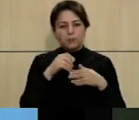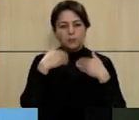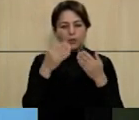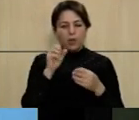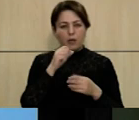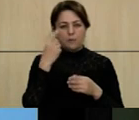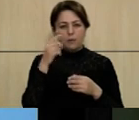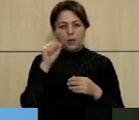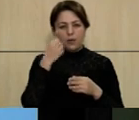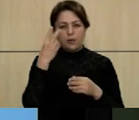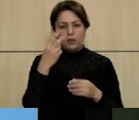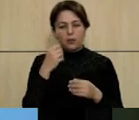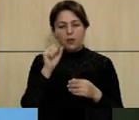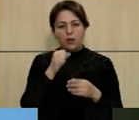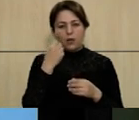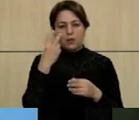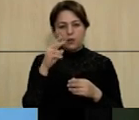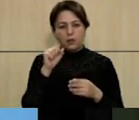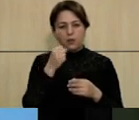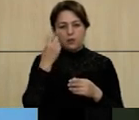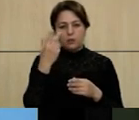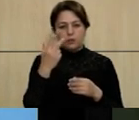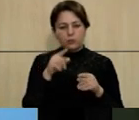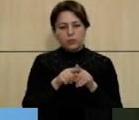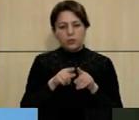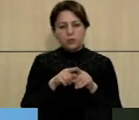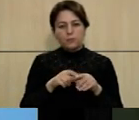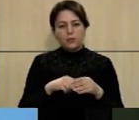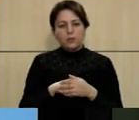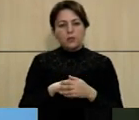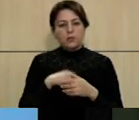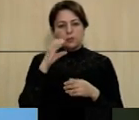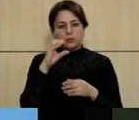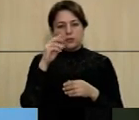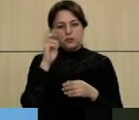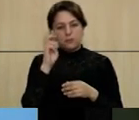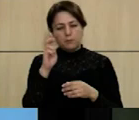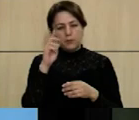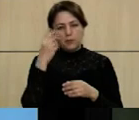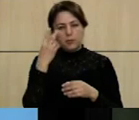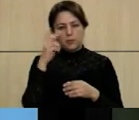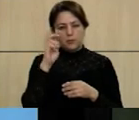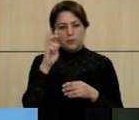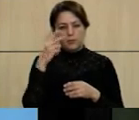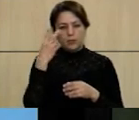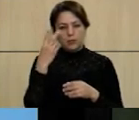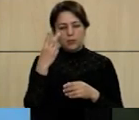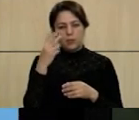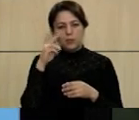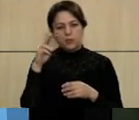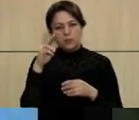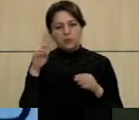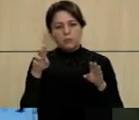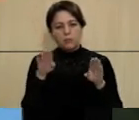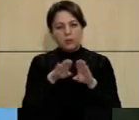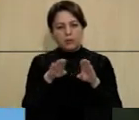A1, A2, A2, A3lar ham, demak, C, B2, B2, D ga paralel